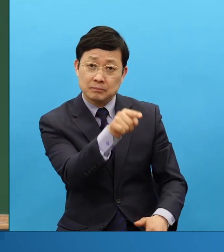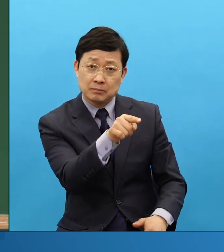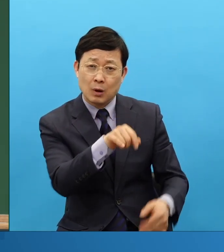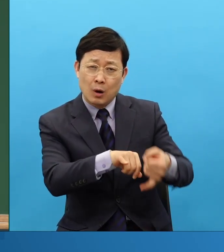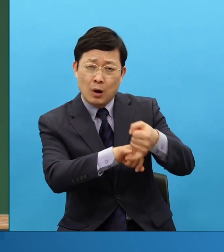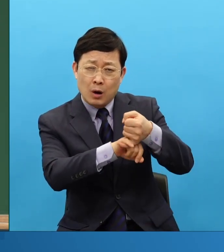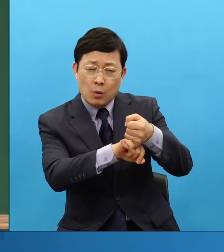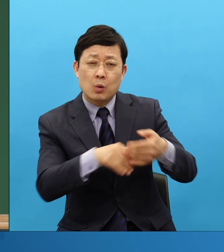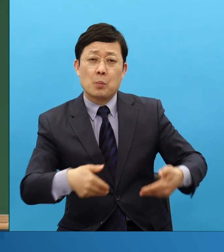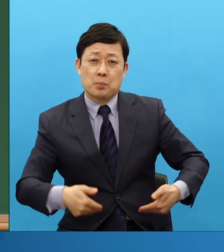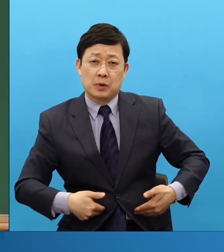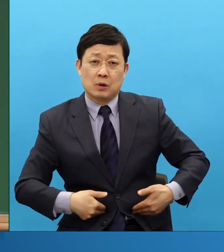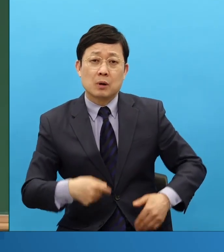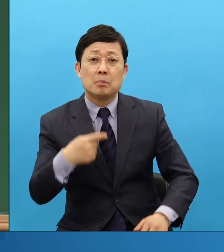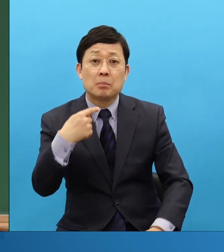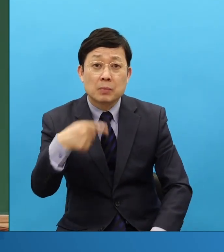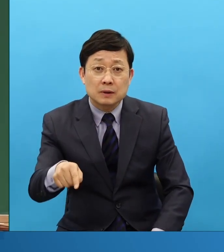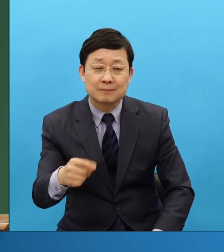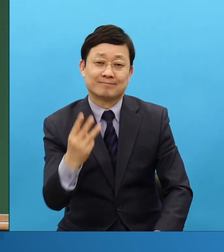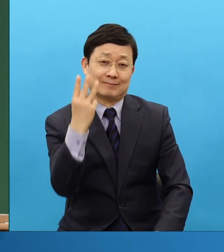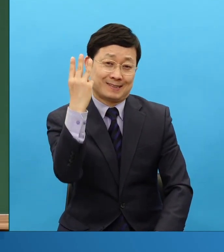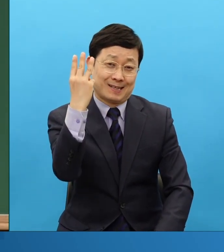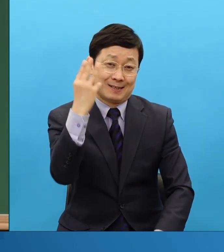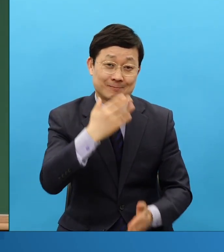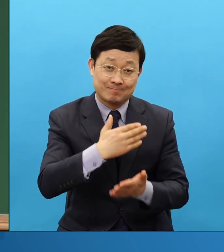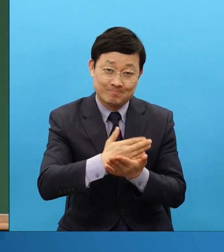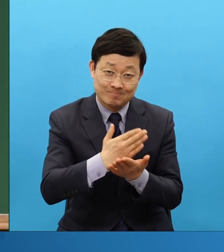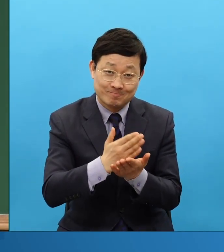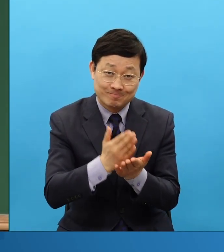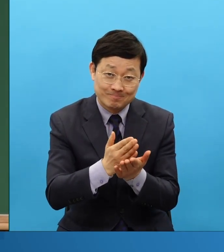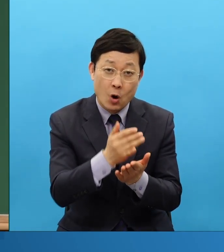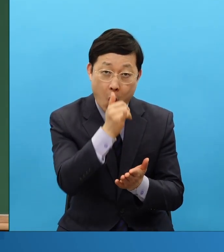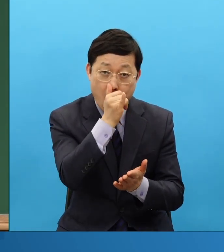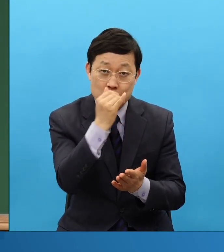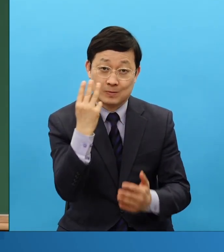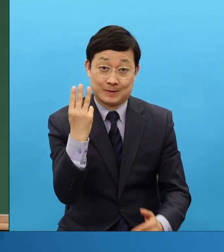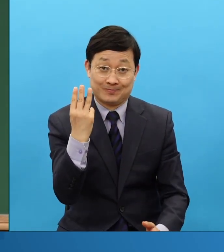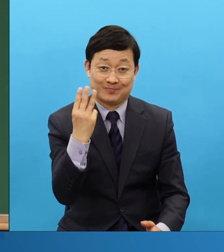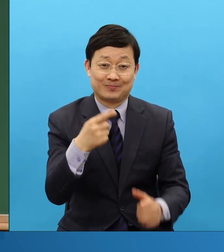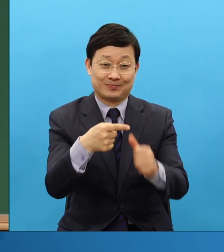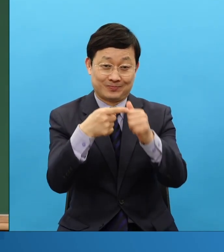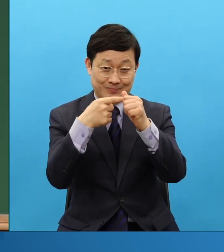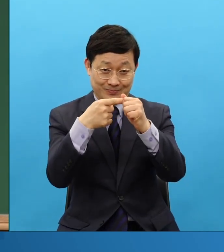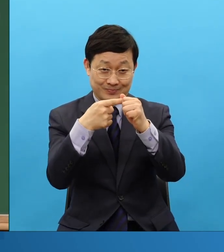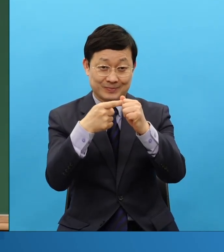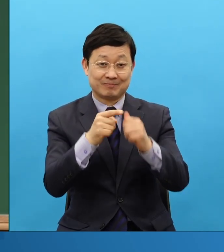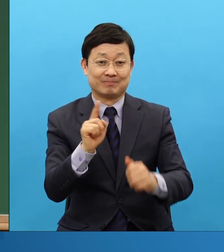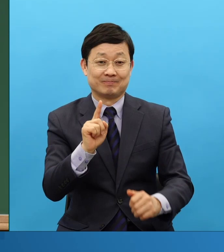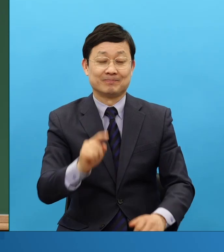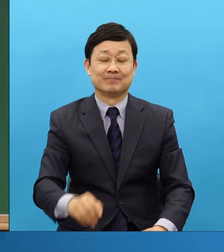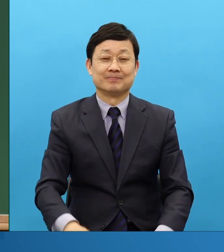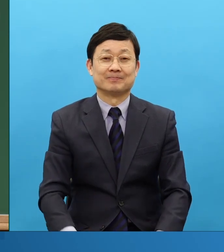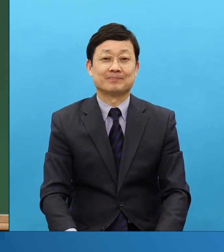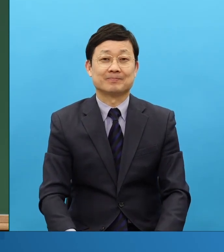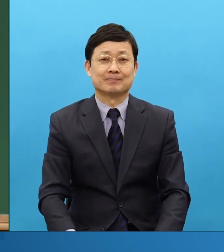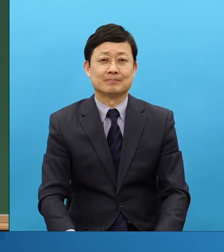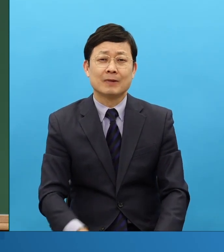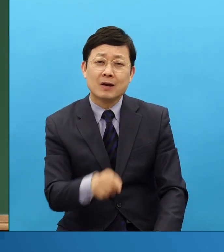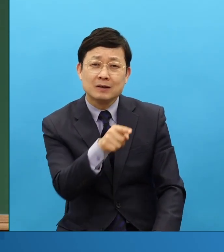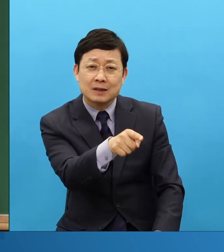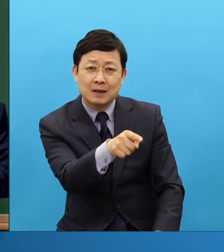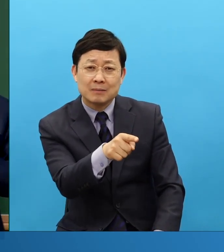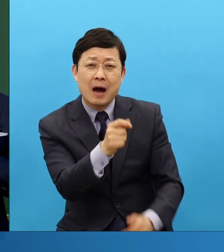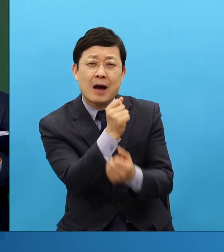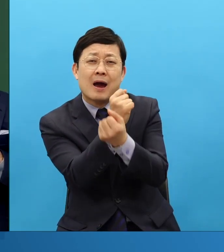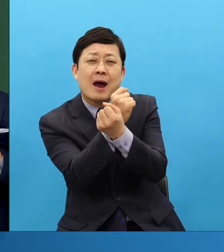게 세 가지입니다. And to the people that you meet, unseen to the eyes, there are things that they must absolutely receive, and there are three things. 이걸 볼 수 있어야